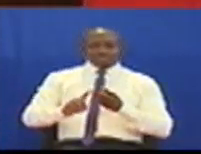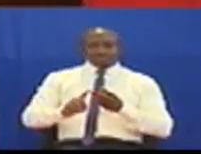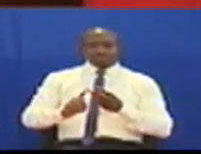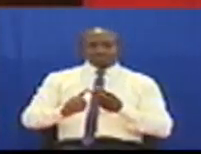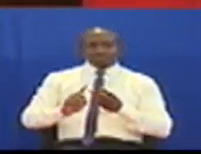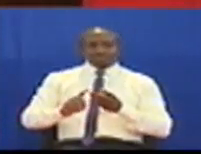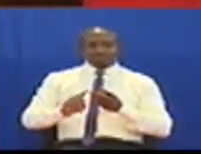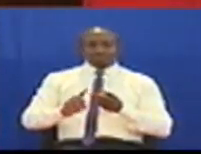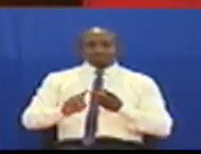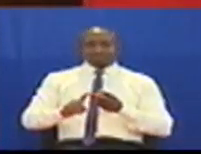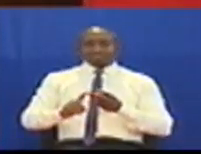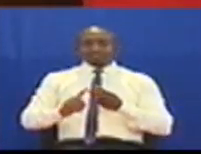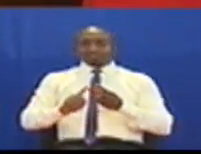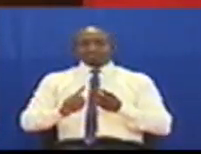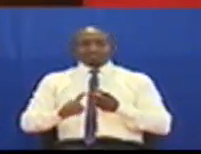Mheshimiwa mwenyekiti,